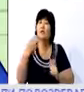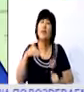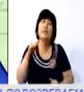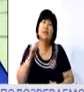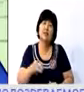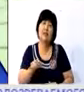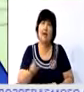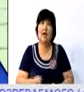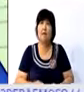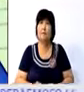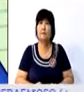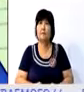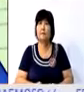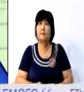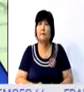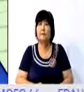тенге.